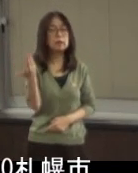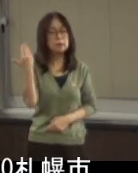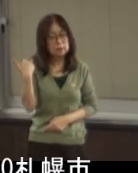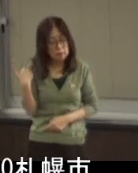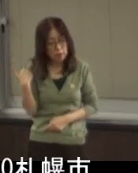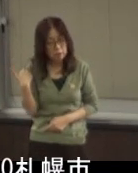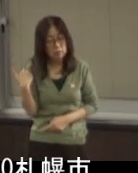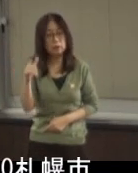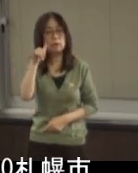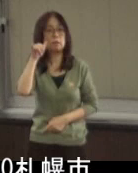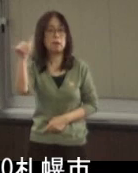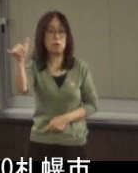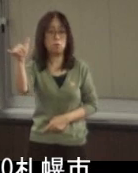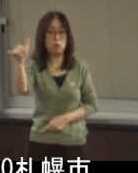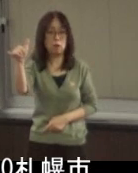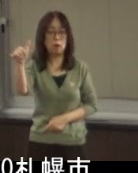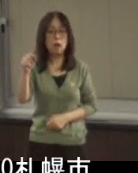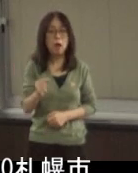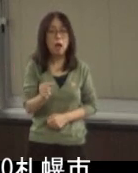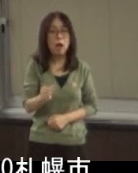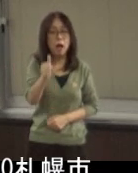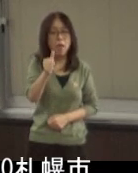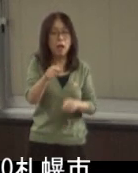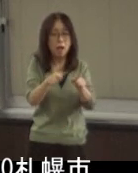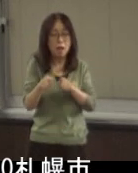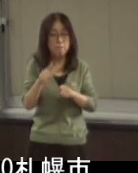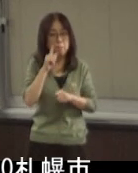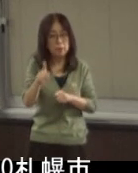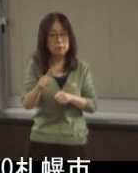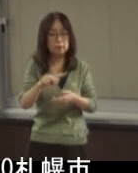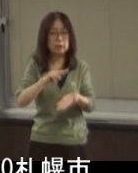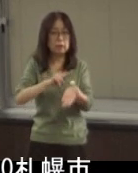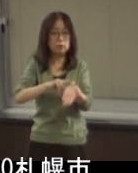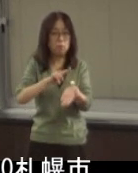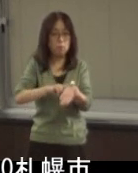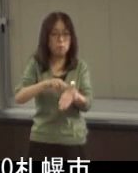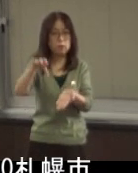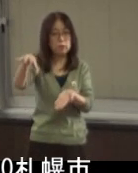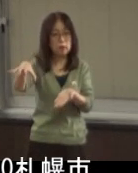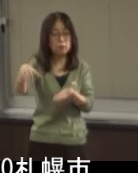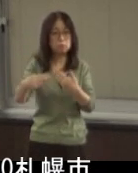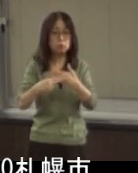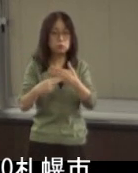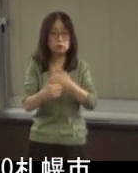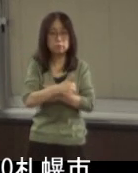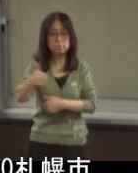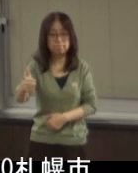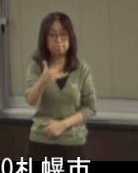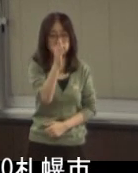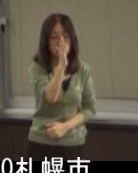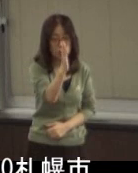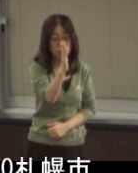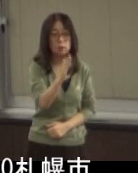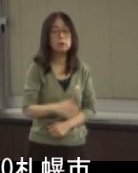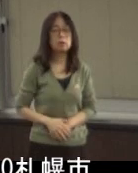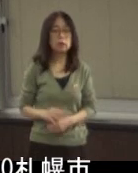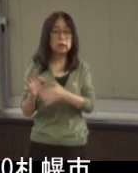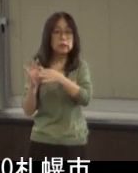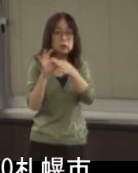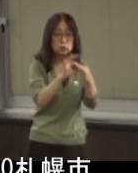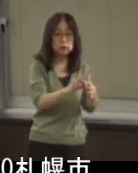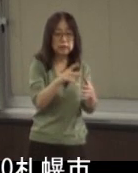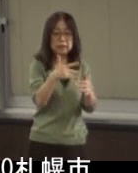、早めに医療機関を受診をされるようお願いを申し上げます。引き続き市民の皆様